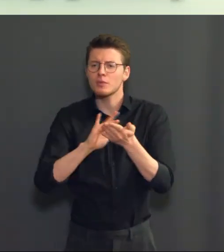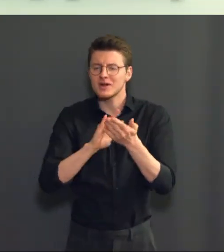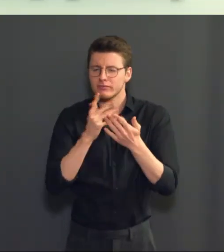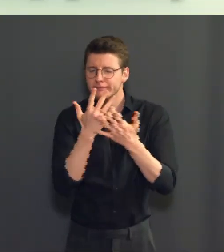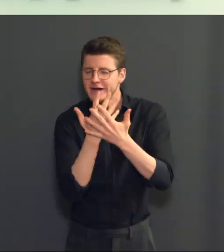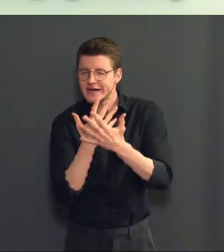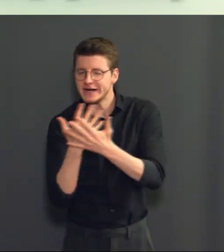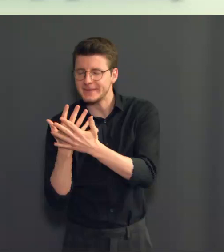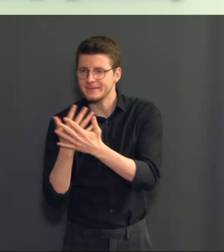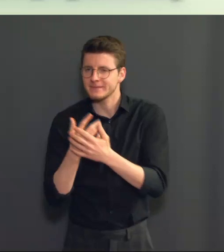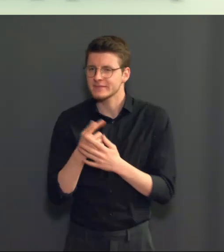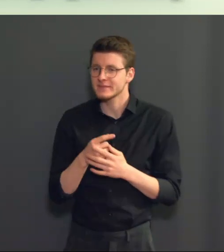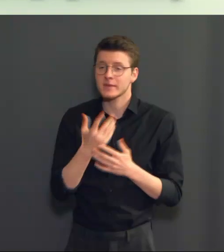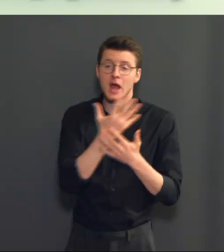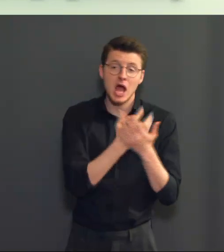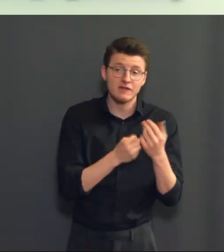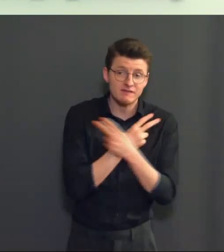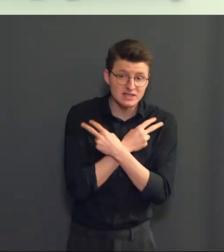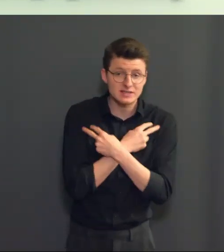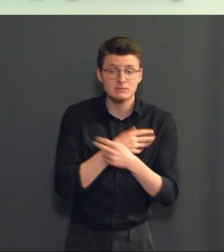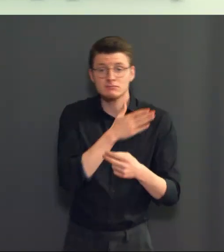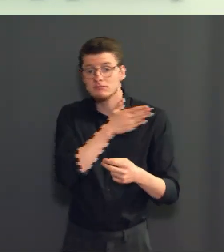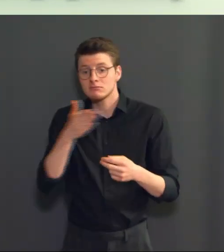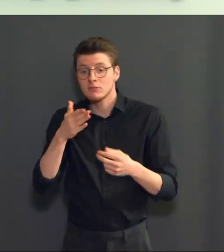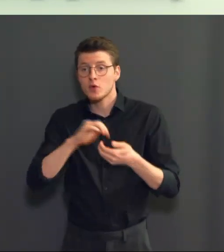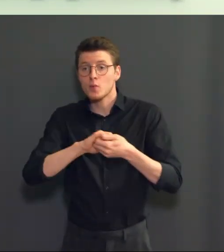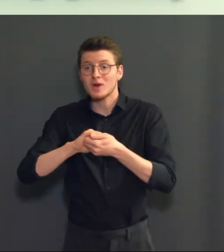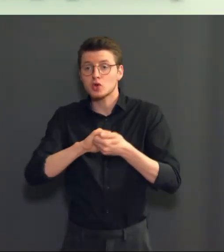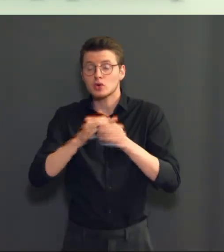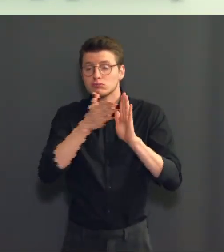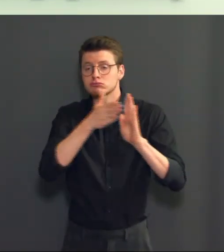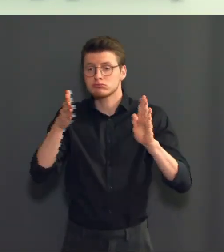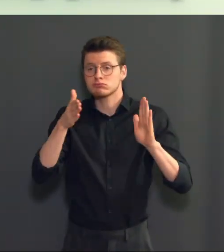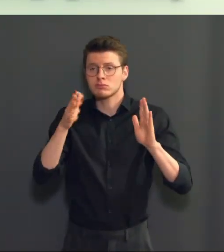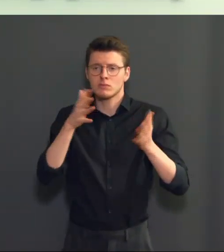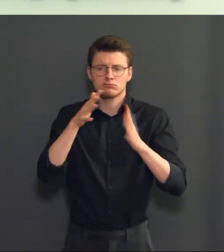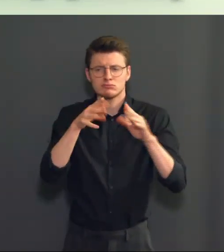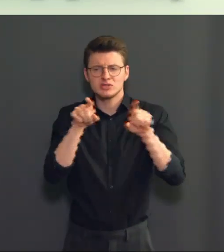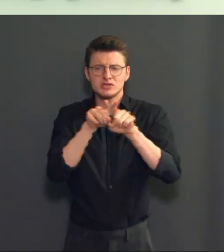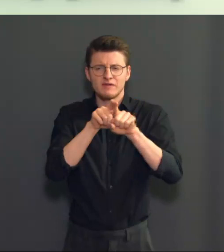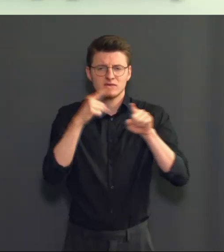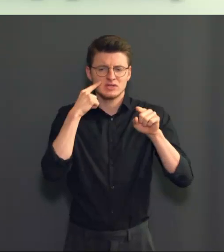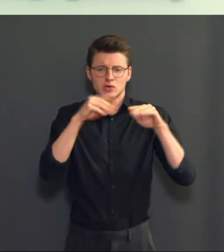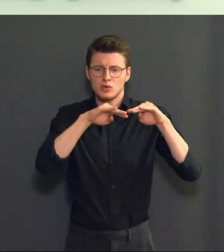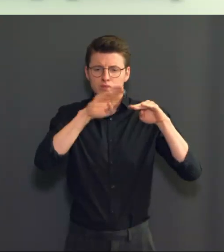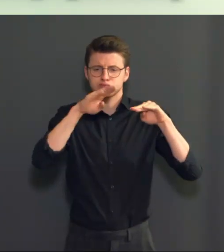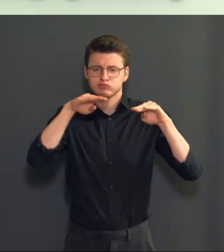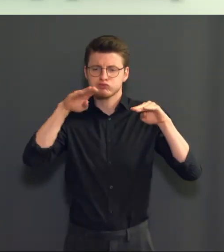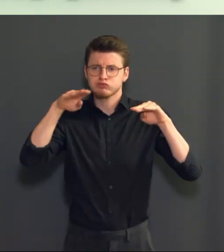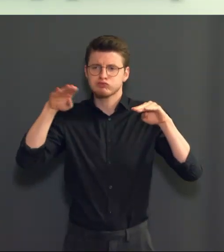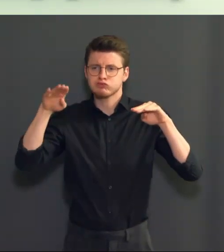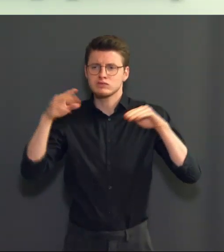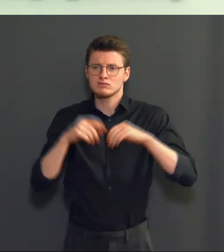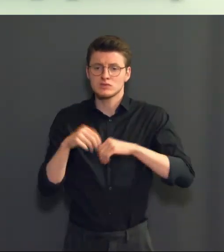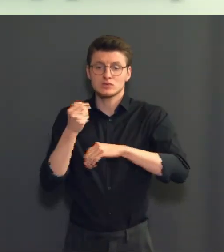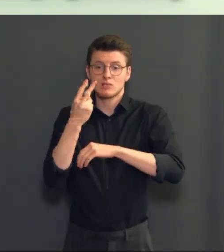de herfst en de winter bleven we vrijwel constant aan hetzelfde niveau thuis, namelijk 12%